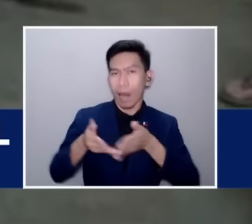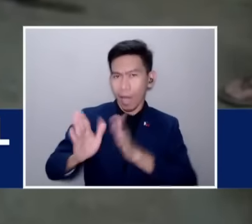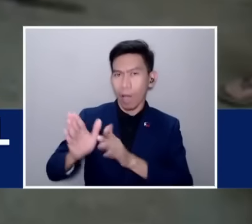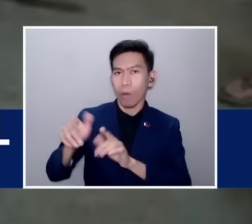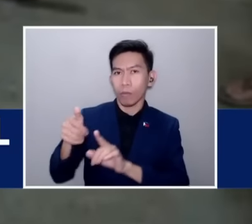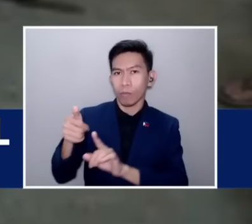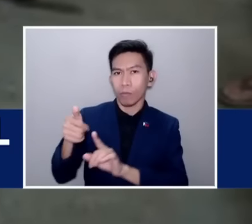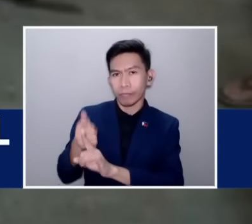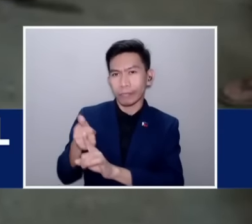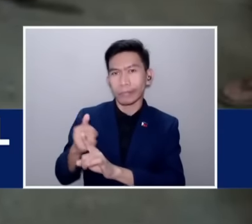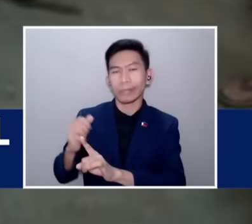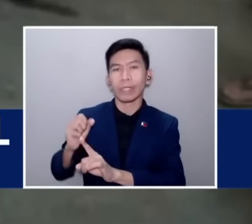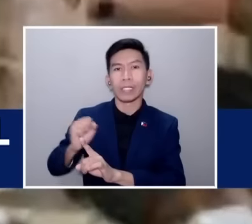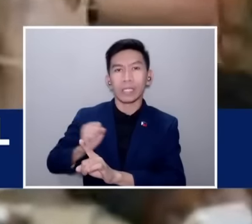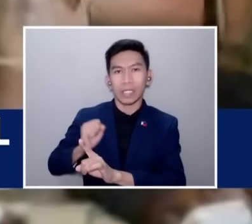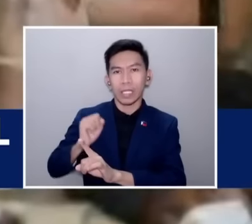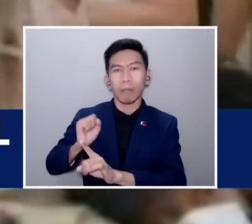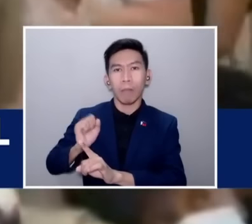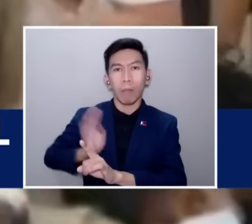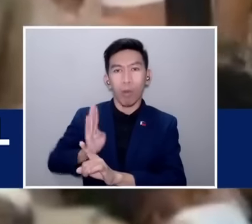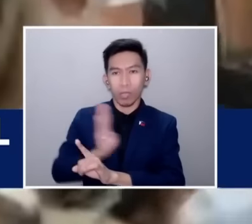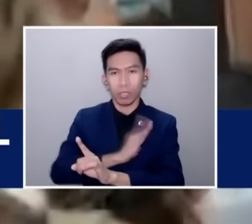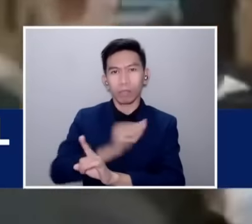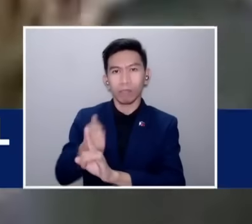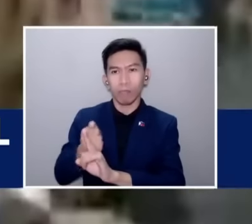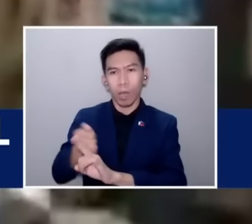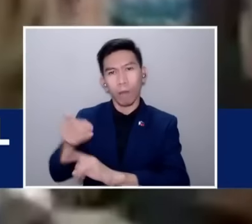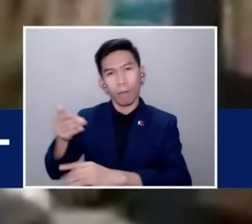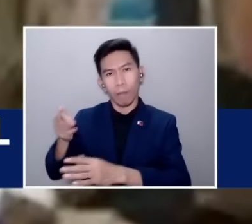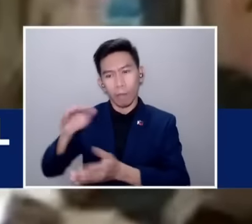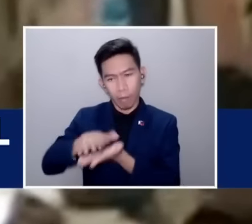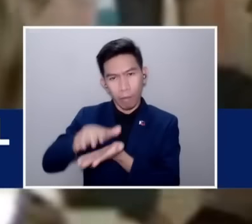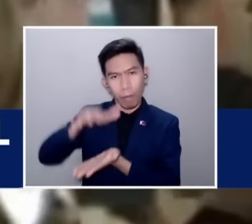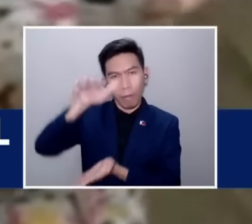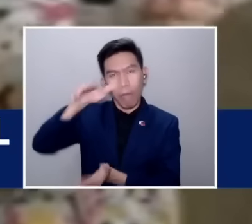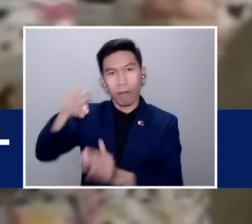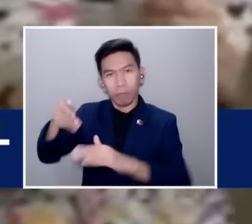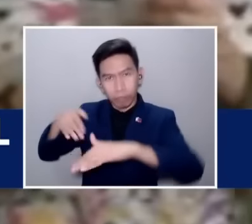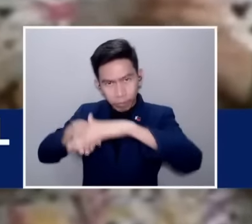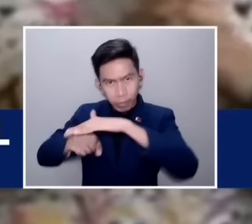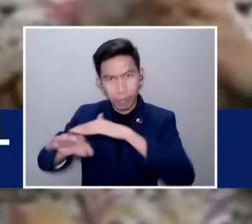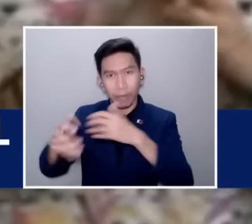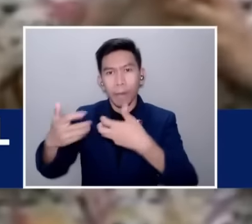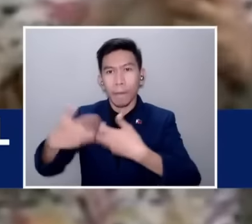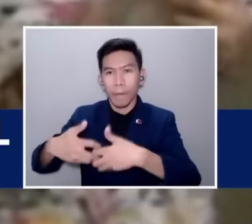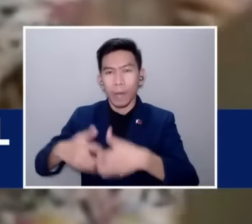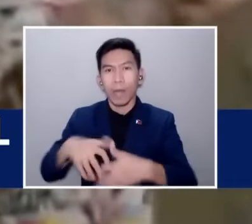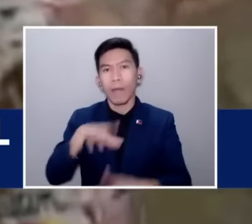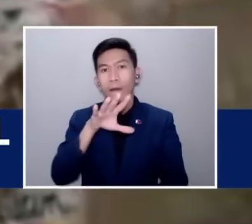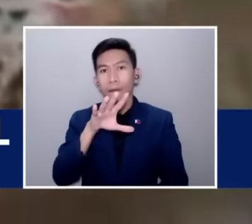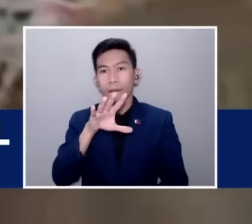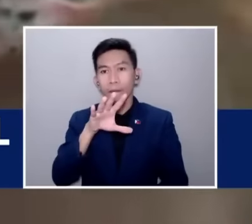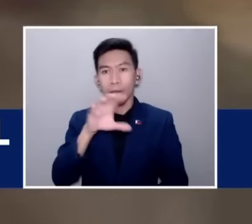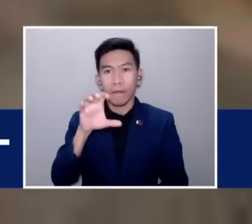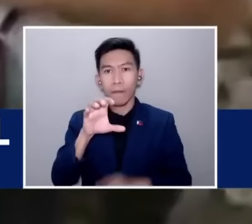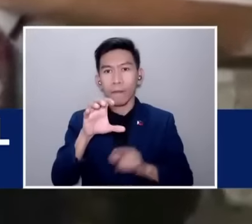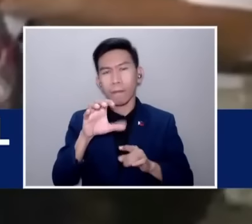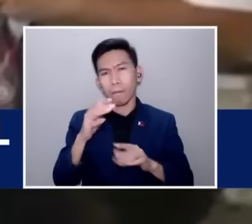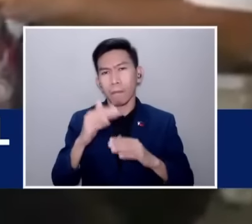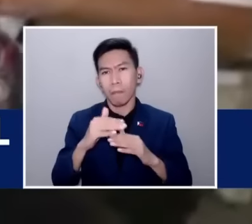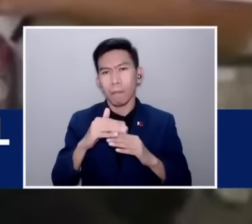magpasok ng balota. Mahigit 500 ang lumagda sa naturang waiver. Sabi ng Department of Education Supervising Officer na si John